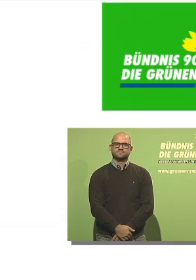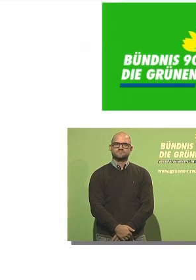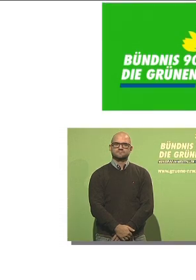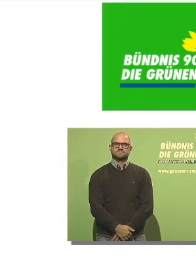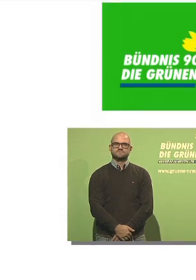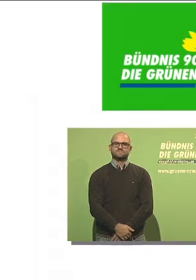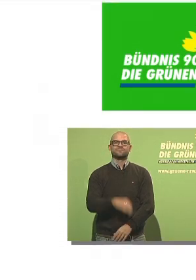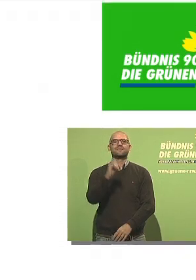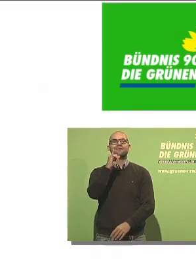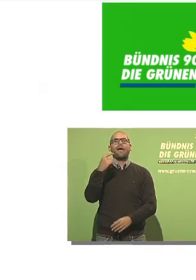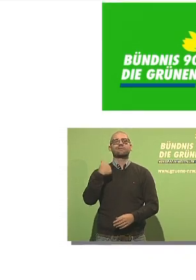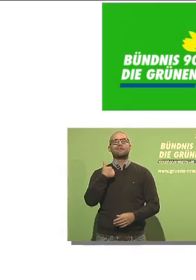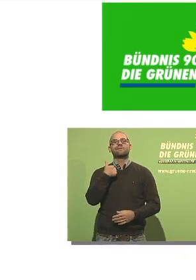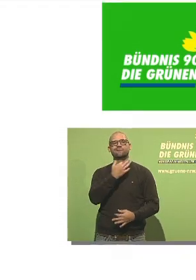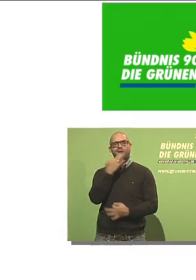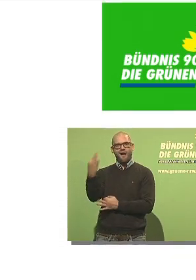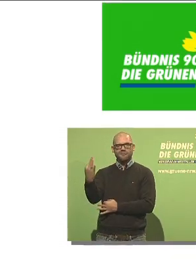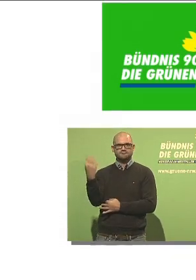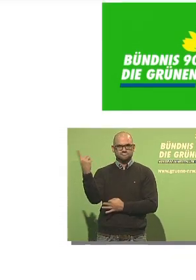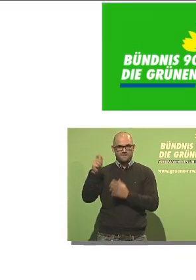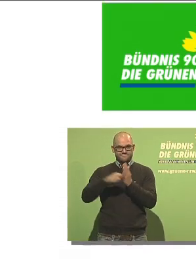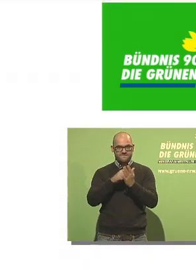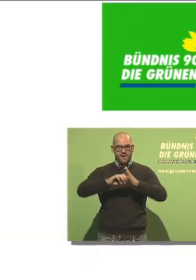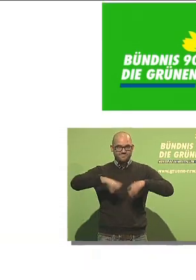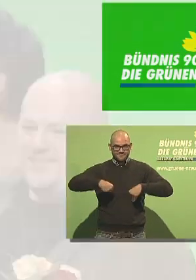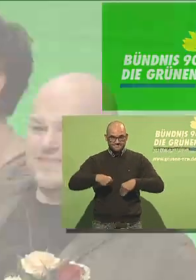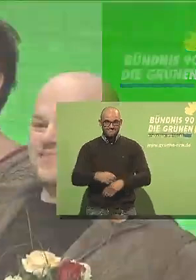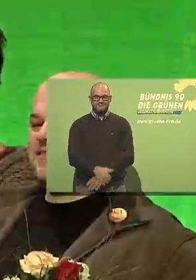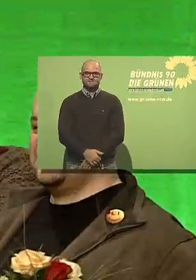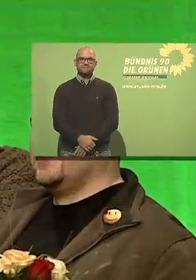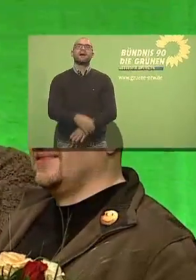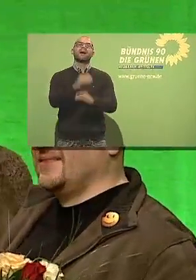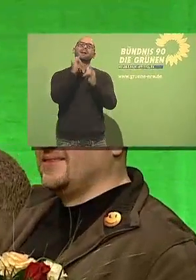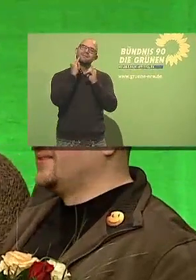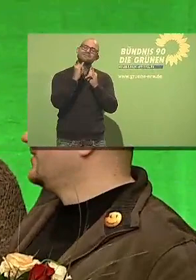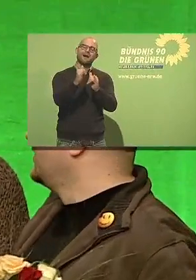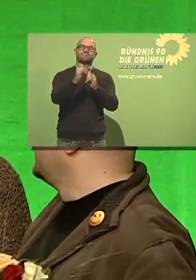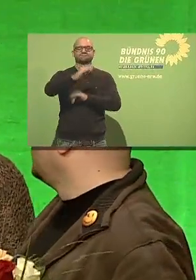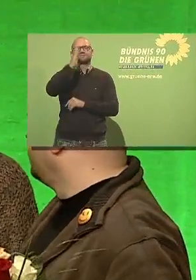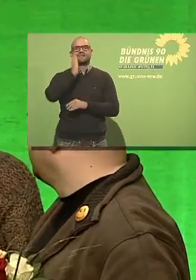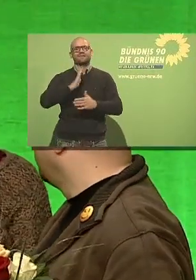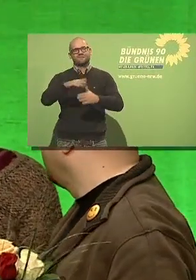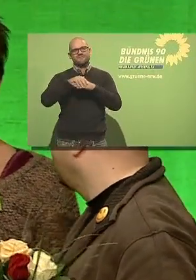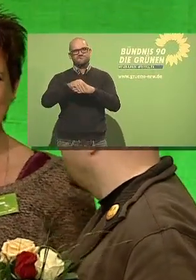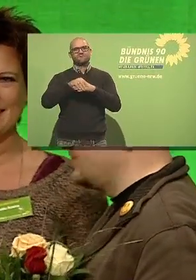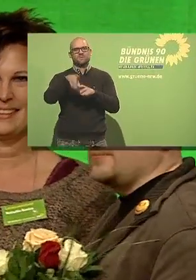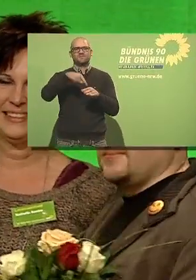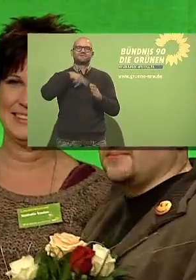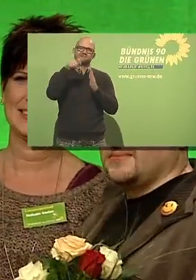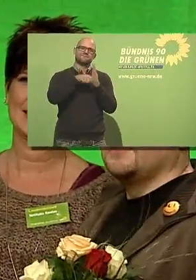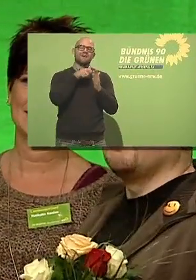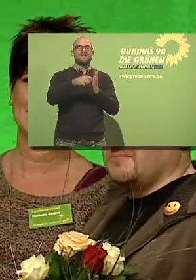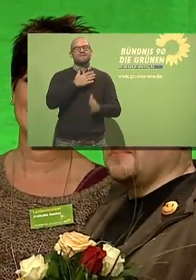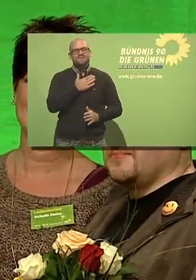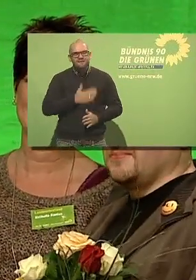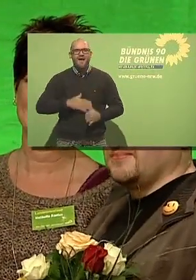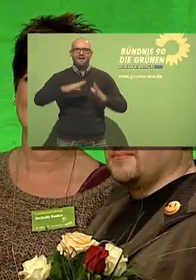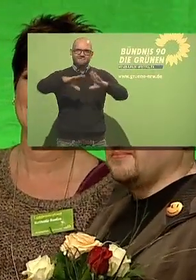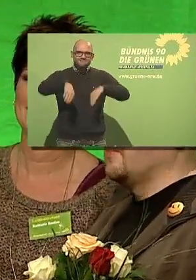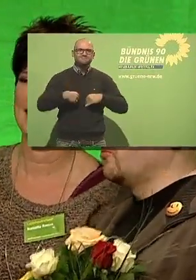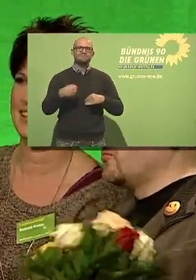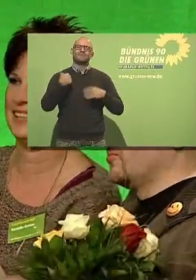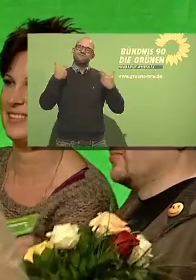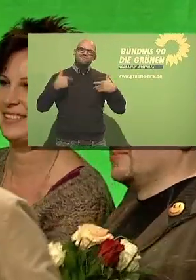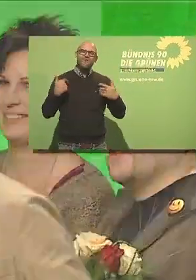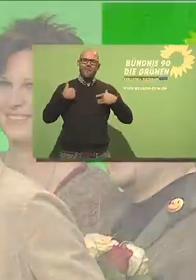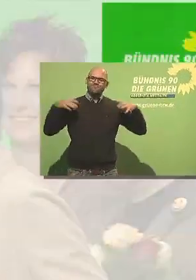Irene, ich frage dich, nimmst du die Wahl an? Ja, liebe Freundinnen und Freunde, ich nehme die Wahl gerne an und ich freue mich auf den Wahlkampf mit